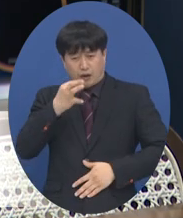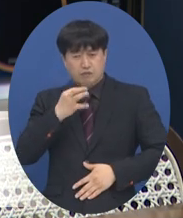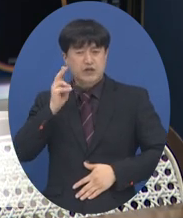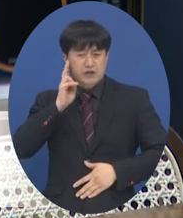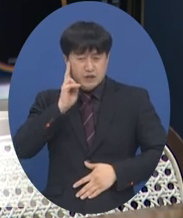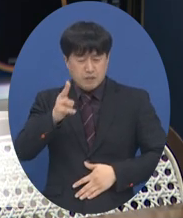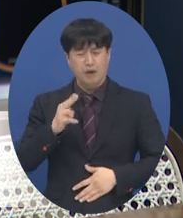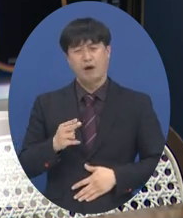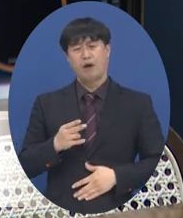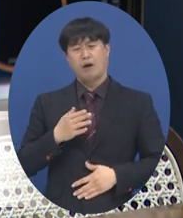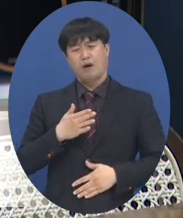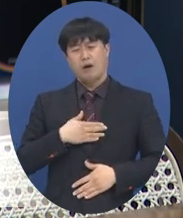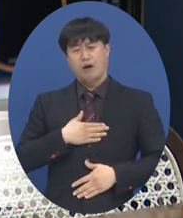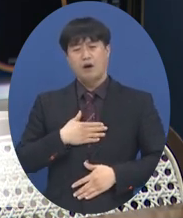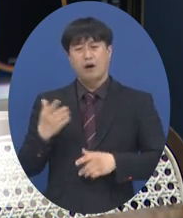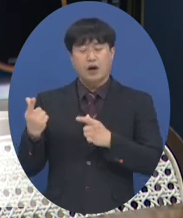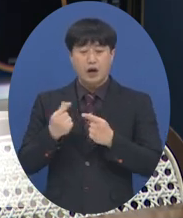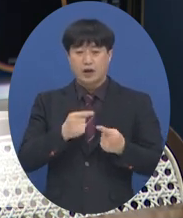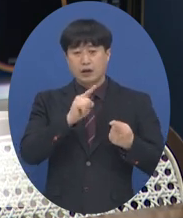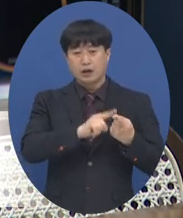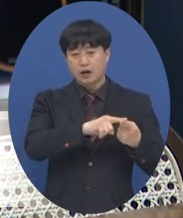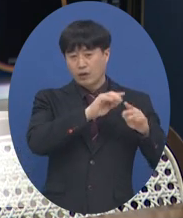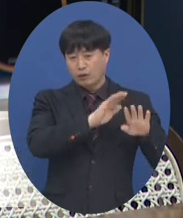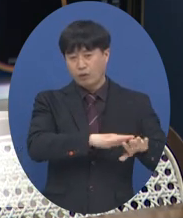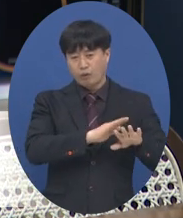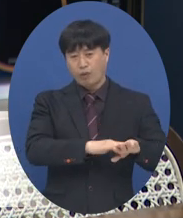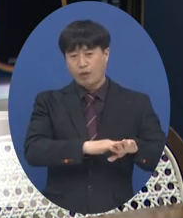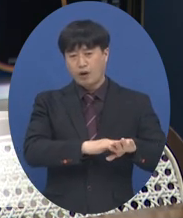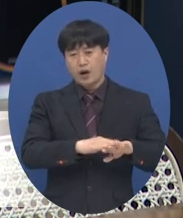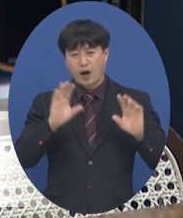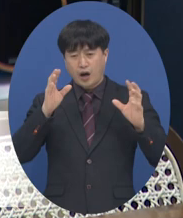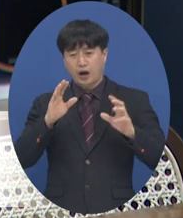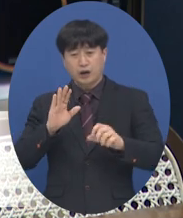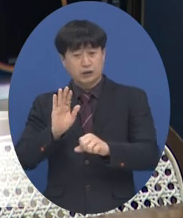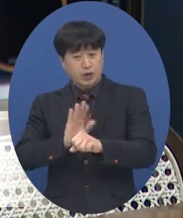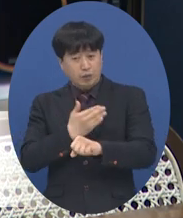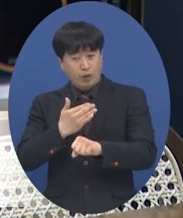기침이 이제 막더 심해질수록 제가